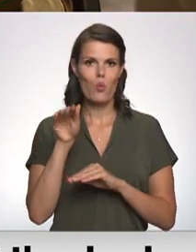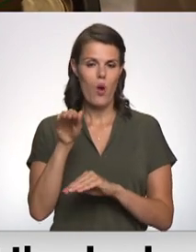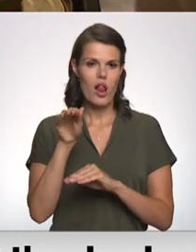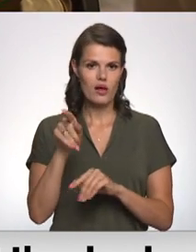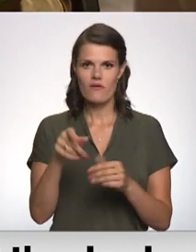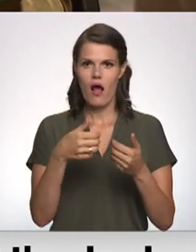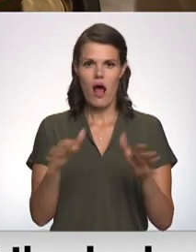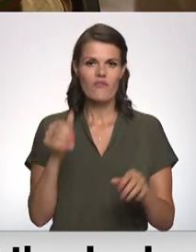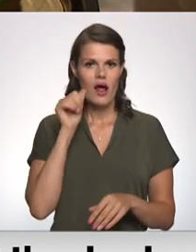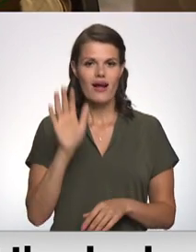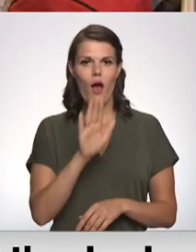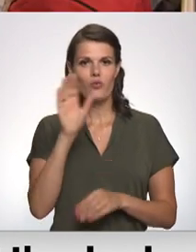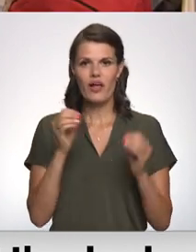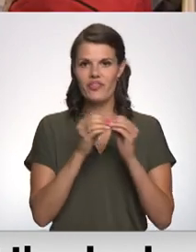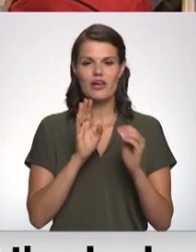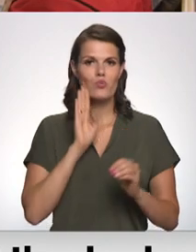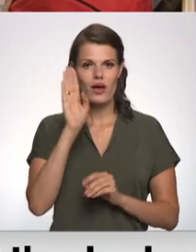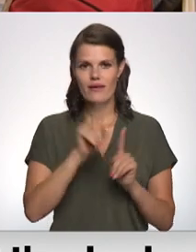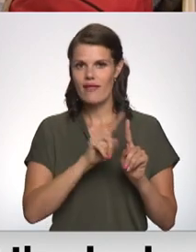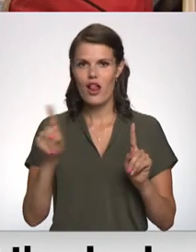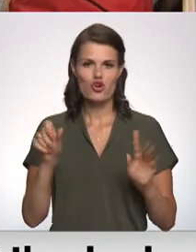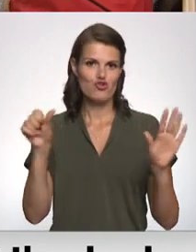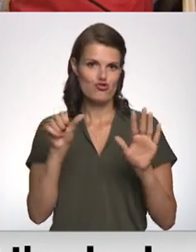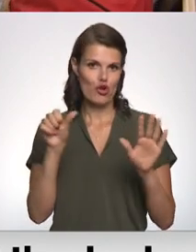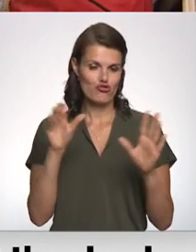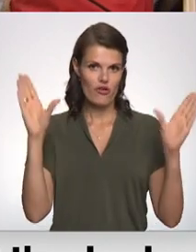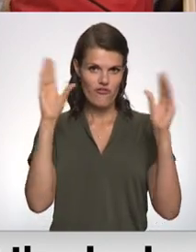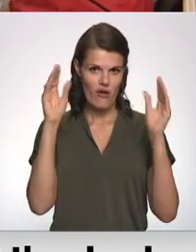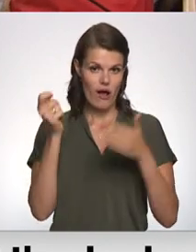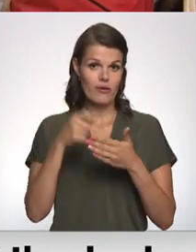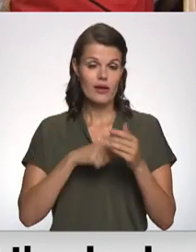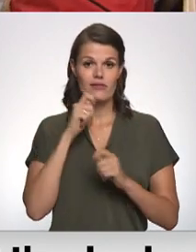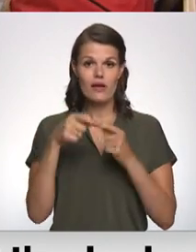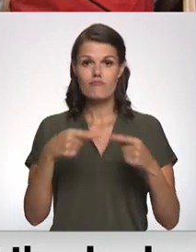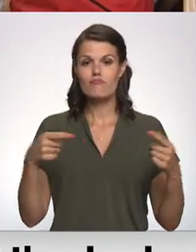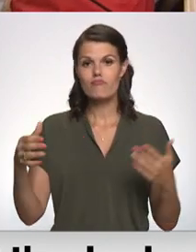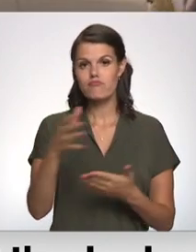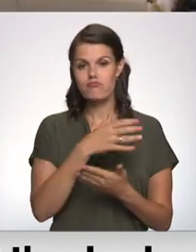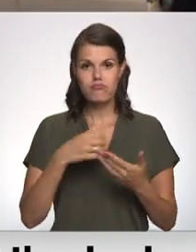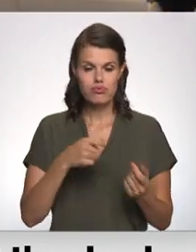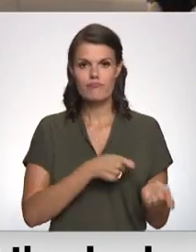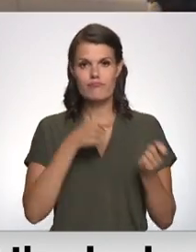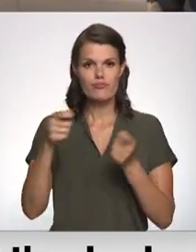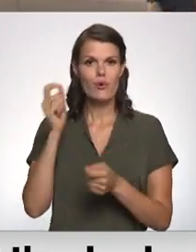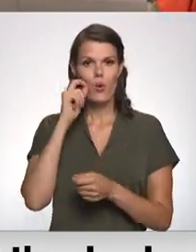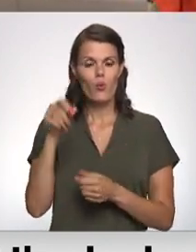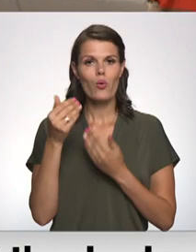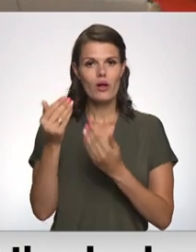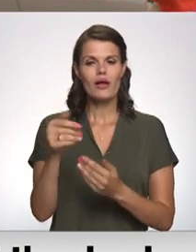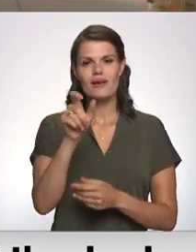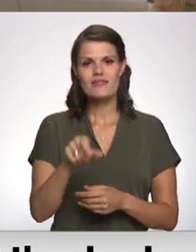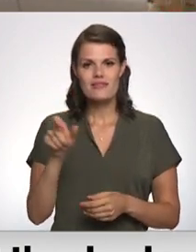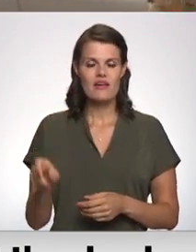Tā ir atvērta katru dienu no 10:00 rītā līdz 6:00 vakarā. Saziedotās palīdzības kravas nonāks Ukrainā pie cilvēkiem,